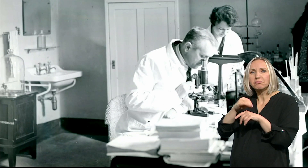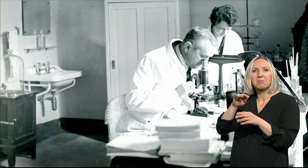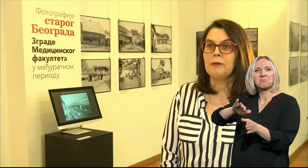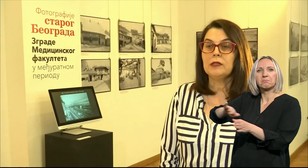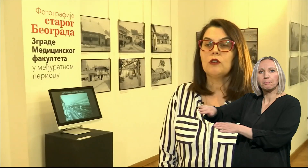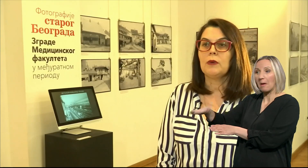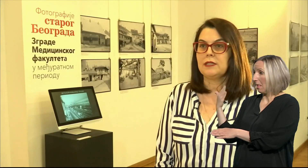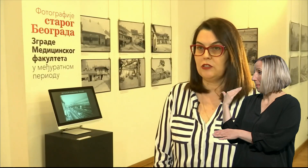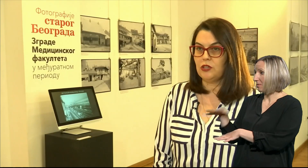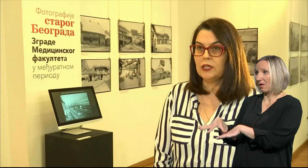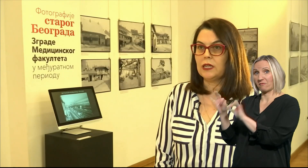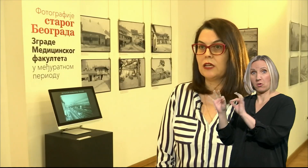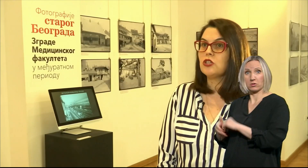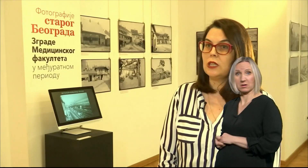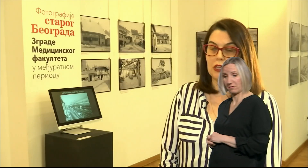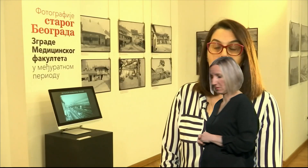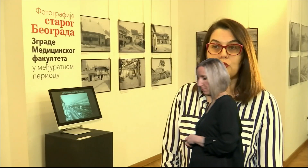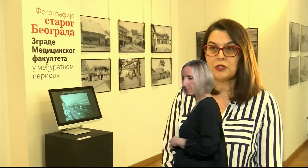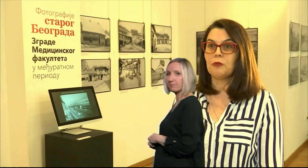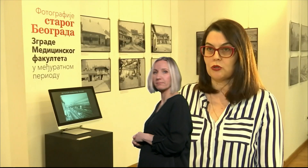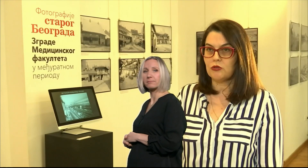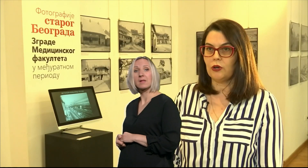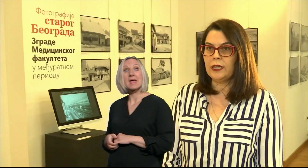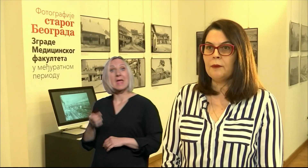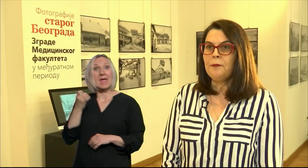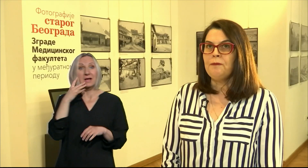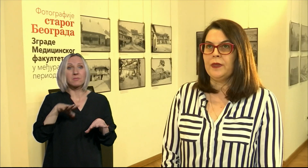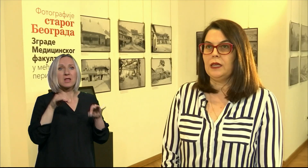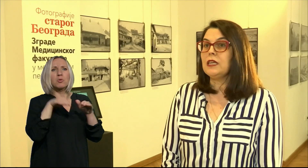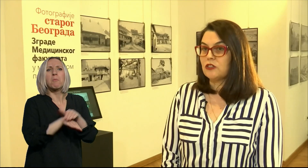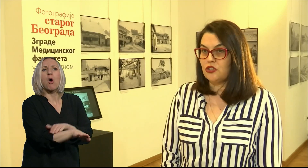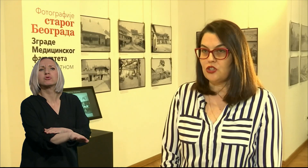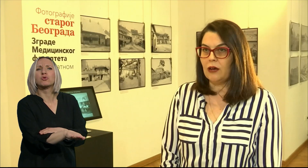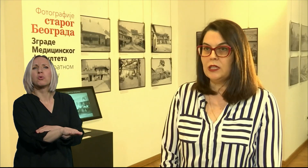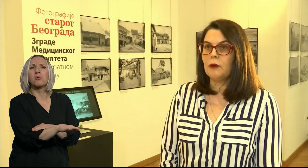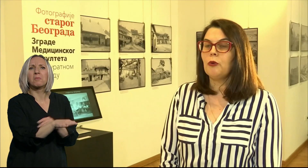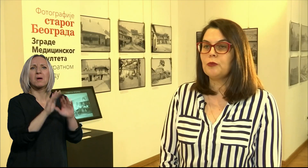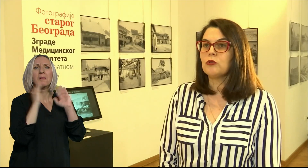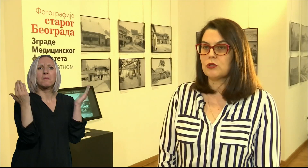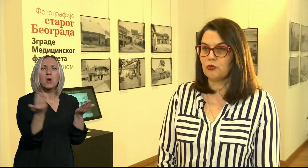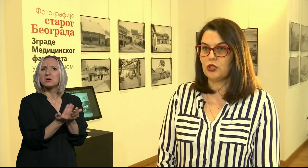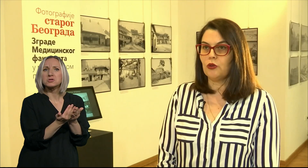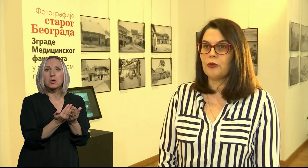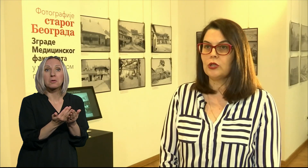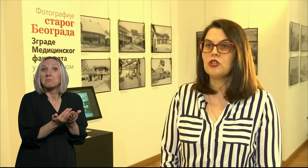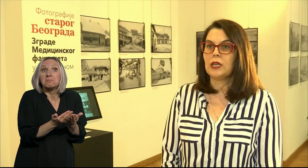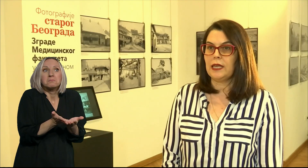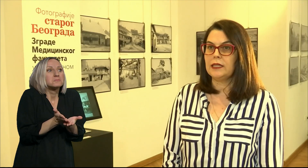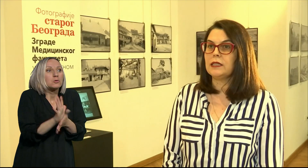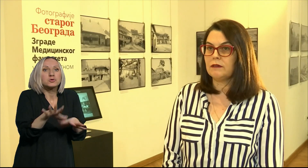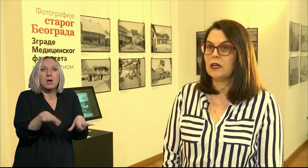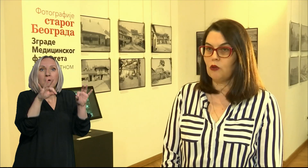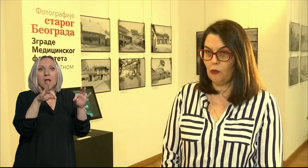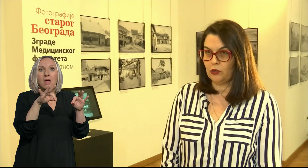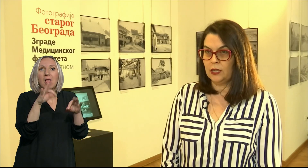otkrivena. Prilikom sređivanja naših nekih podrumskih prostorija i raščišćavanja, potpuno slučajno pronađena je